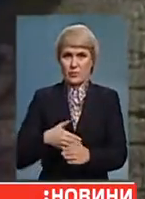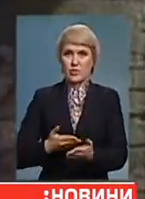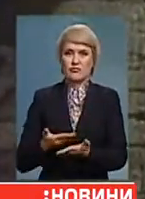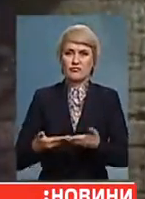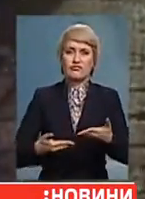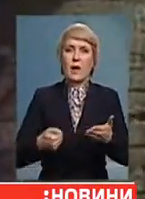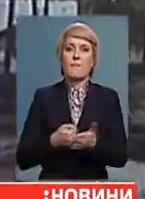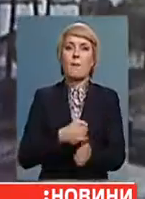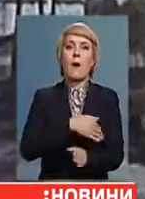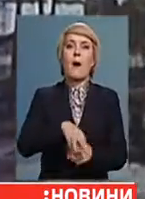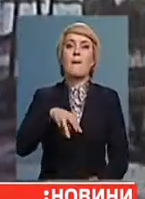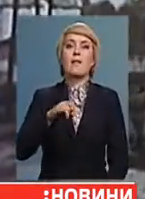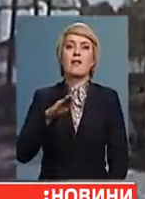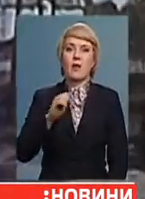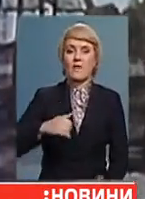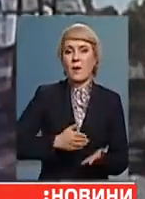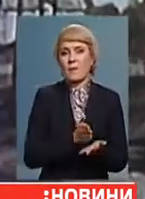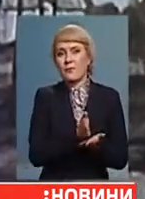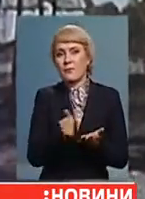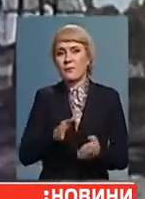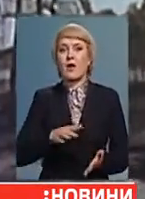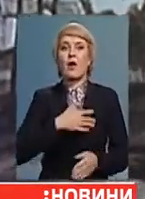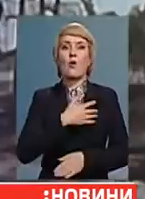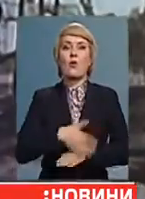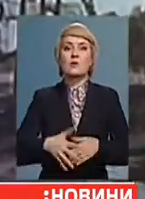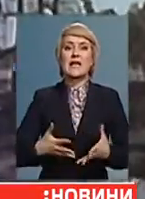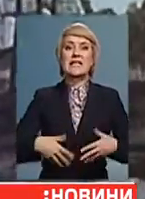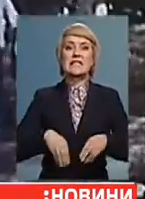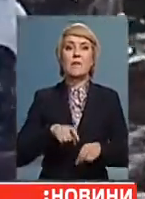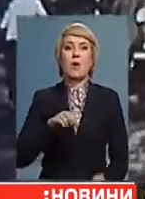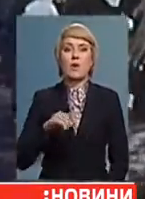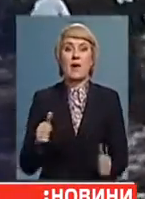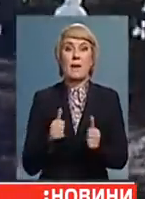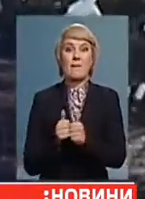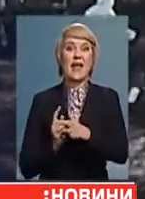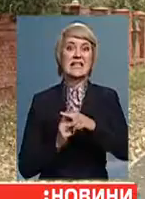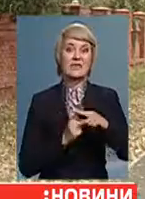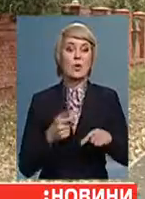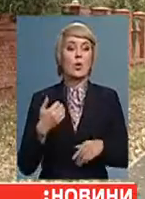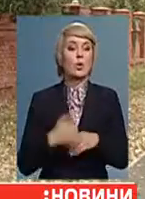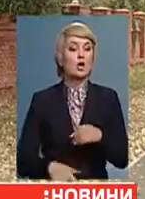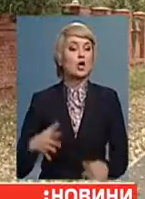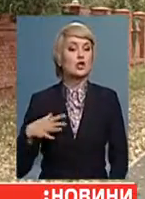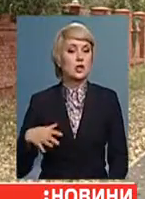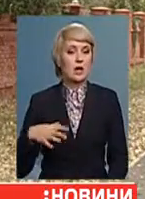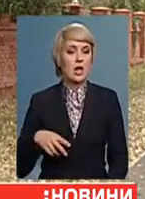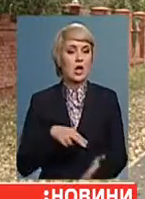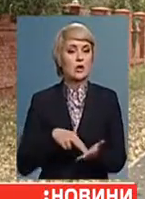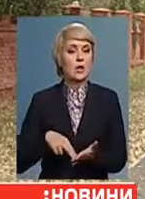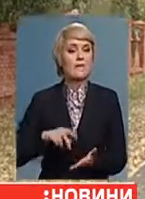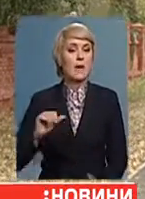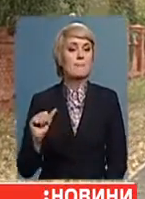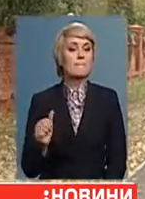по Мельникова, а потім повертали до вулиці сім'ї Хохлових. Там, біля цвинтаря, на них уже чекали. Тут стояв